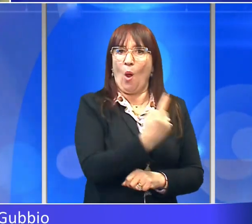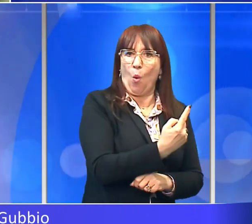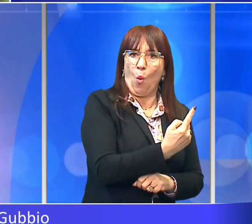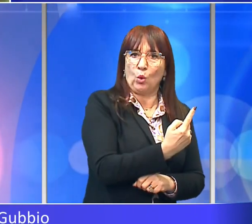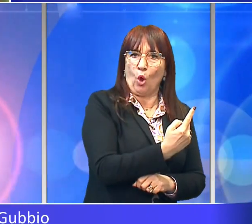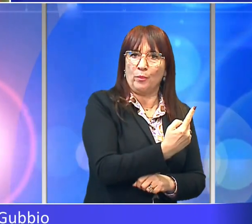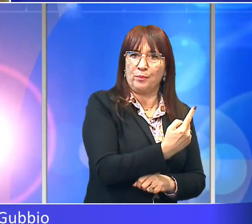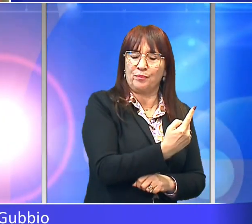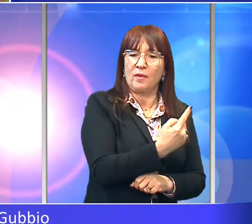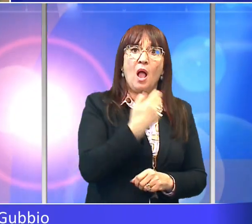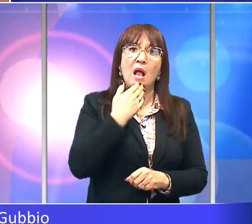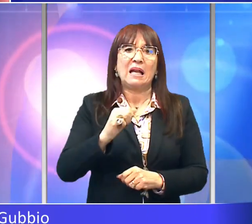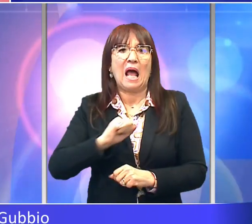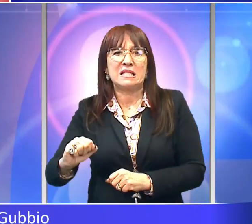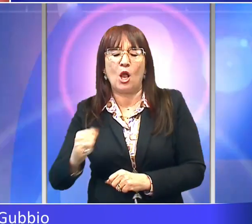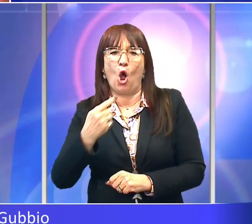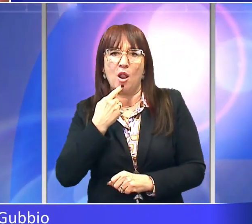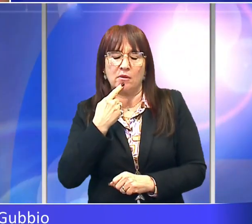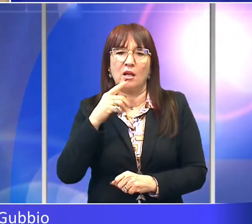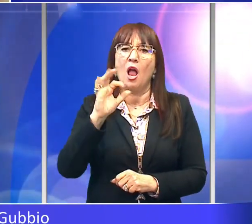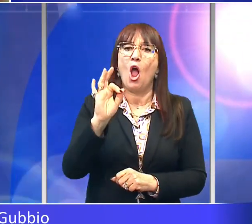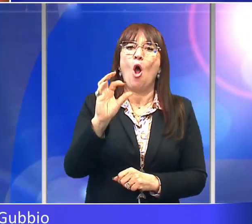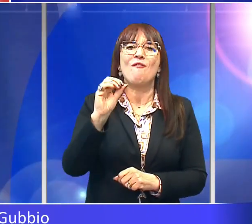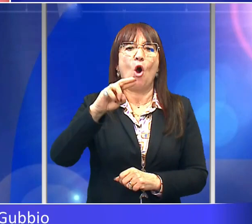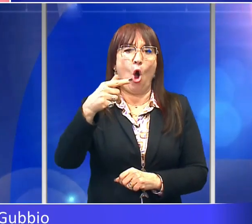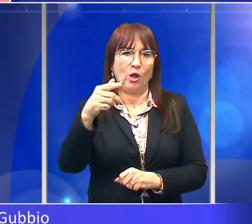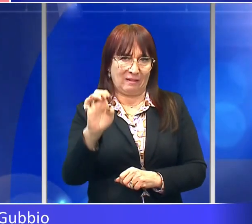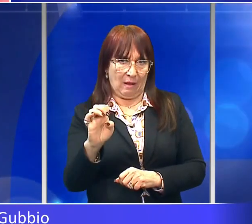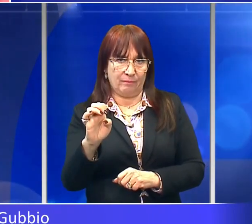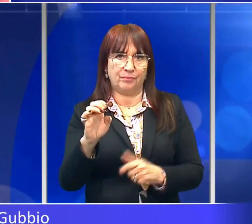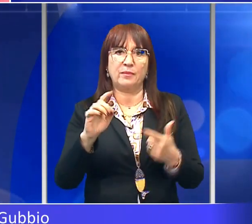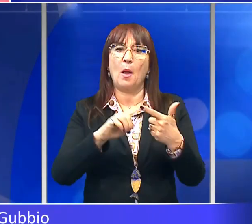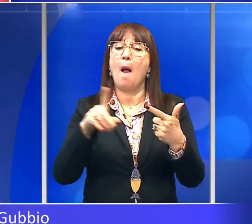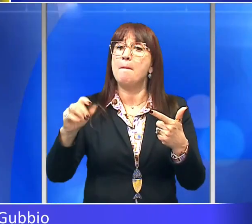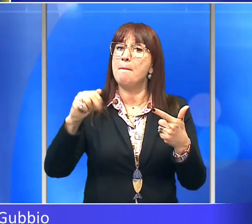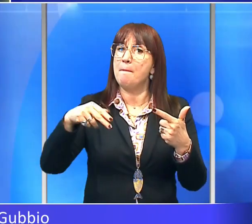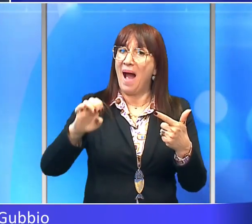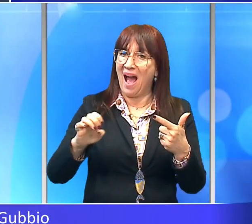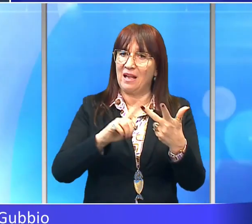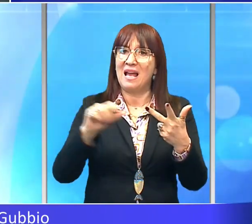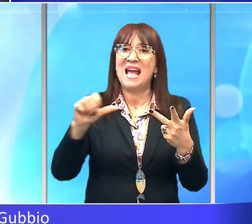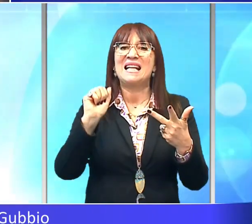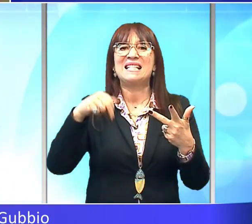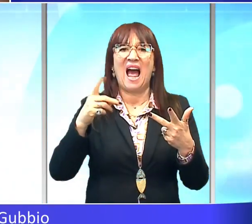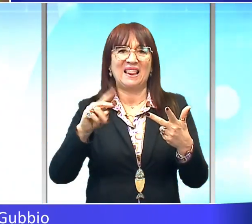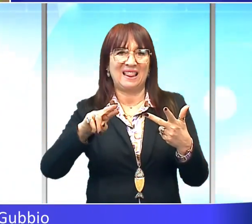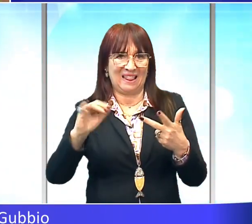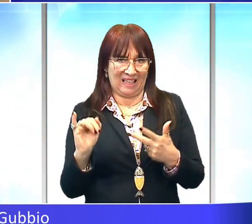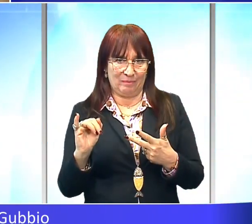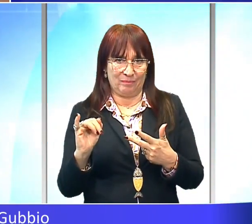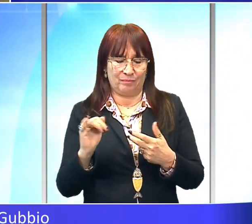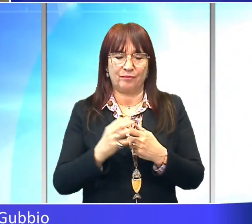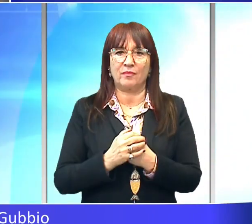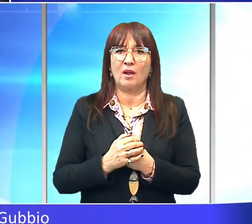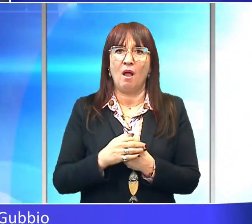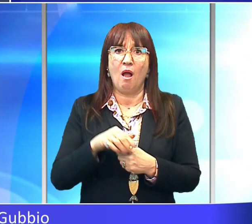classifica, grazie ai gol di Forte, Pane e Sandri. A